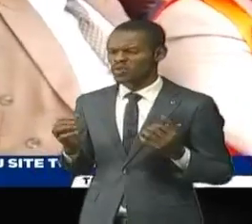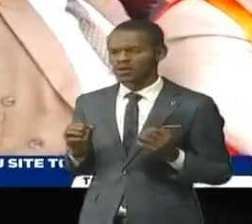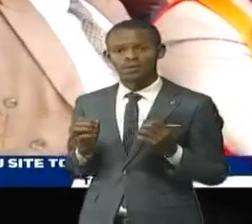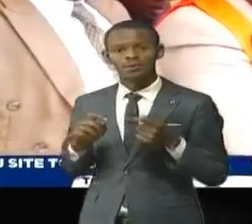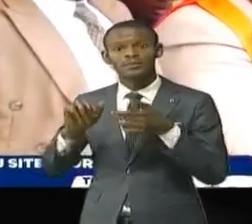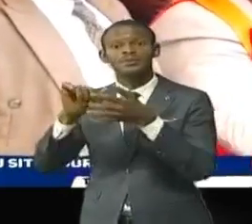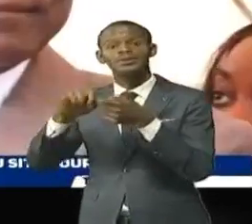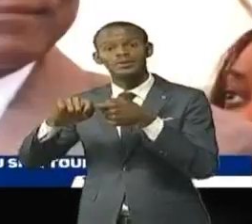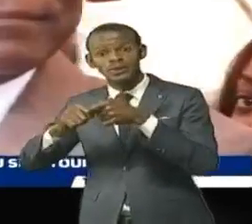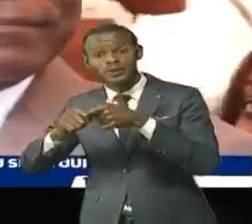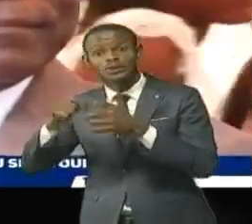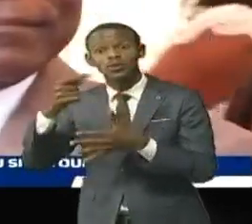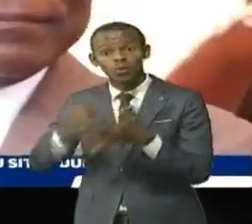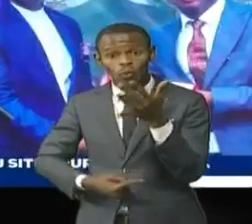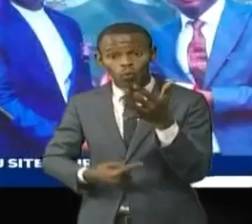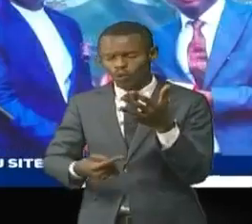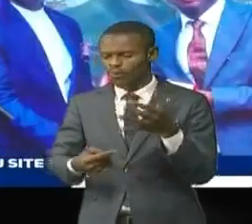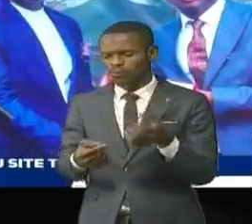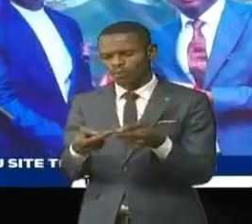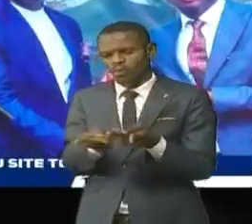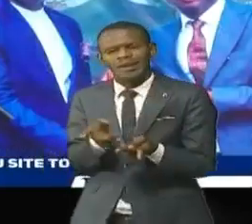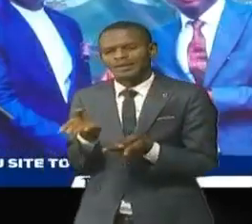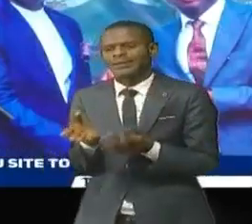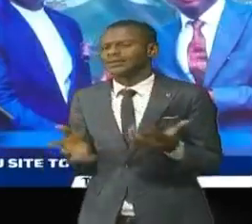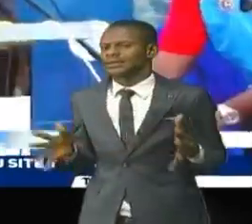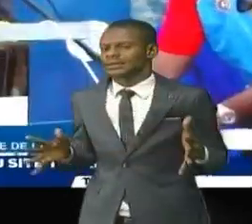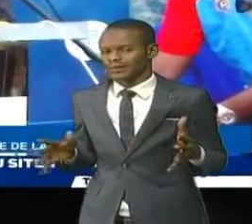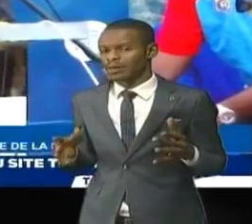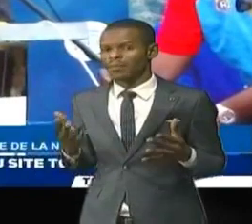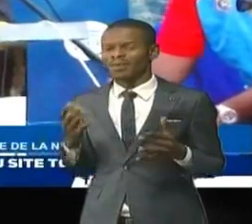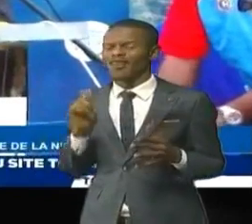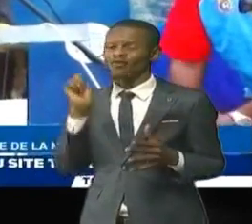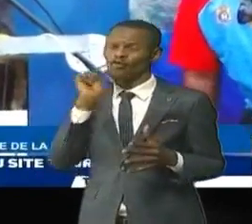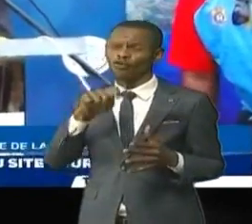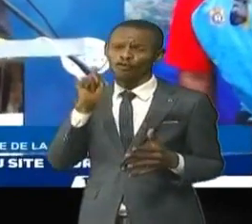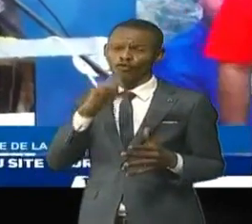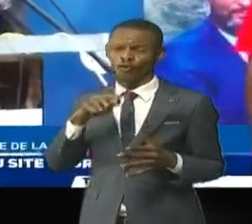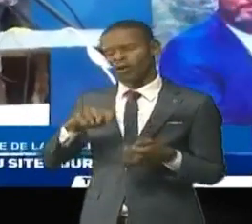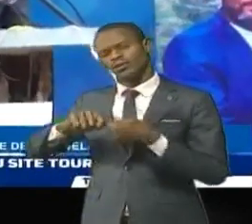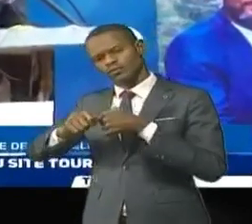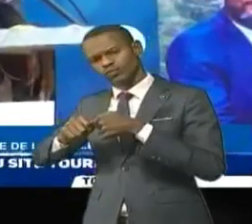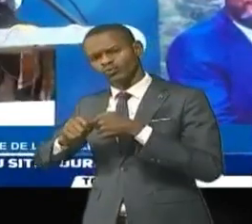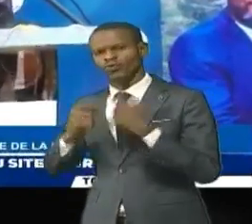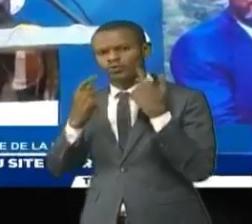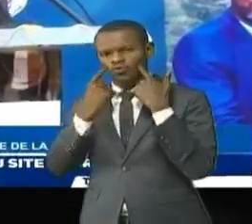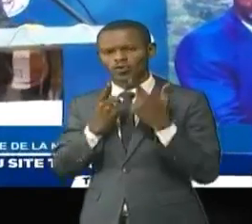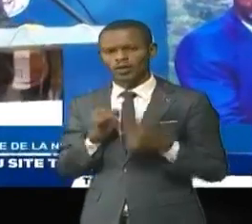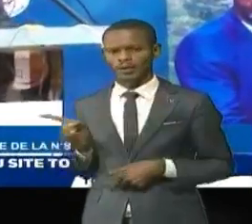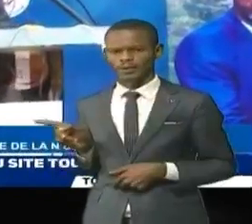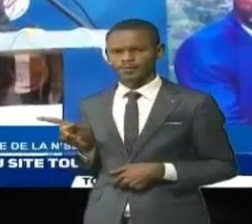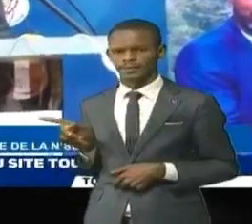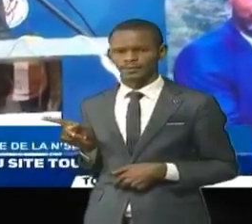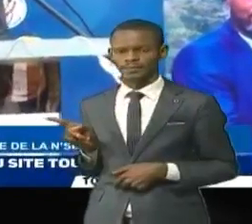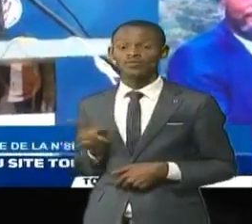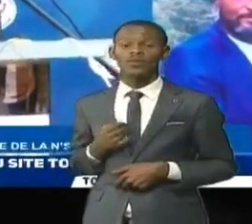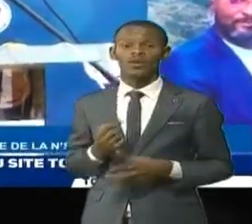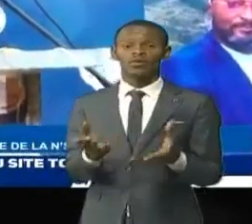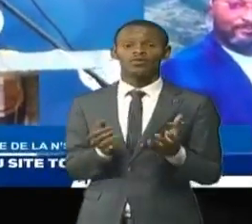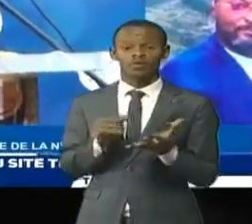des infrastructures existantes. La première des phases, je voudrais ici saluer la